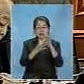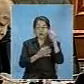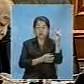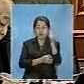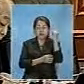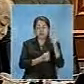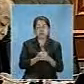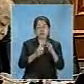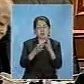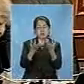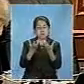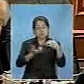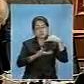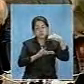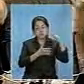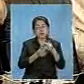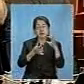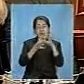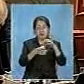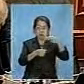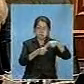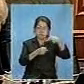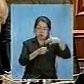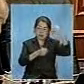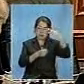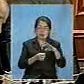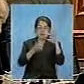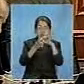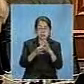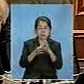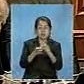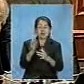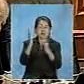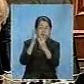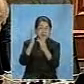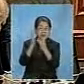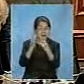ด้านการส่งออกด้านพลังงานด้าน ICT และด้านผู้มีรายได้